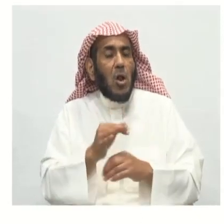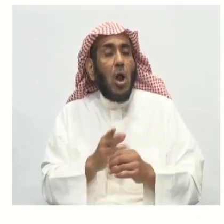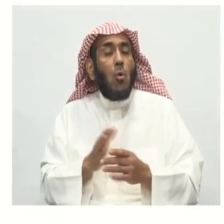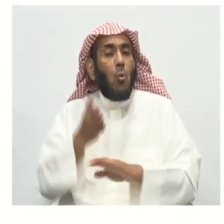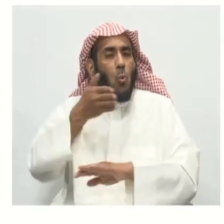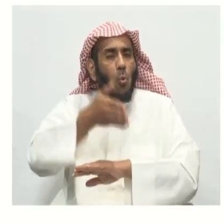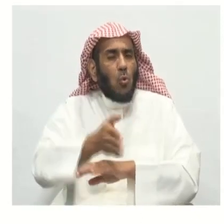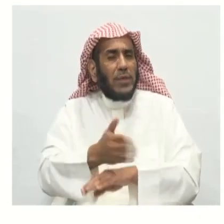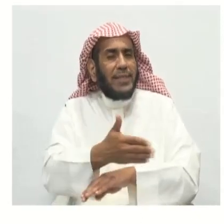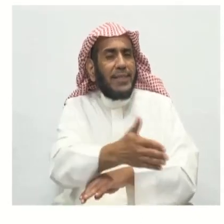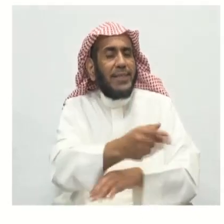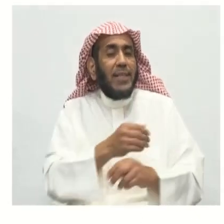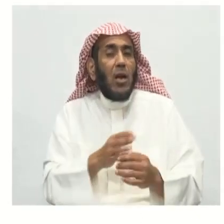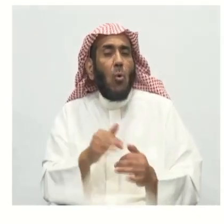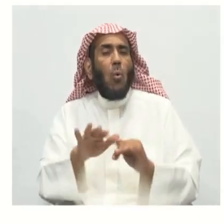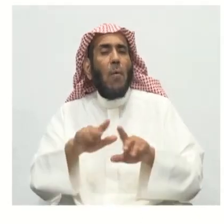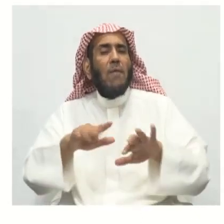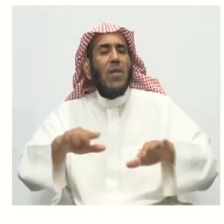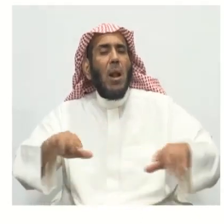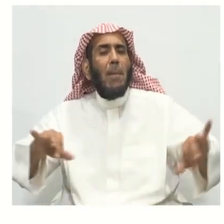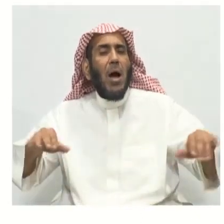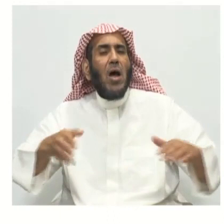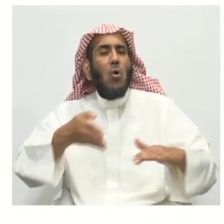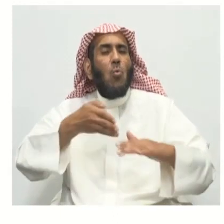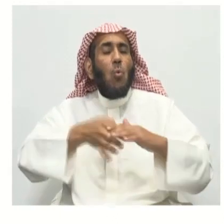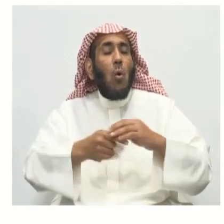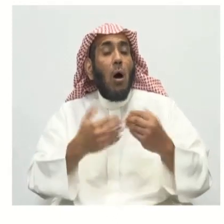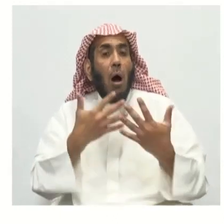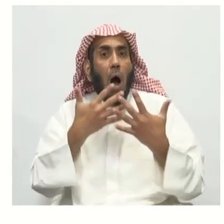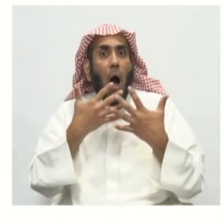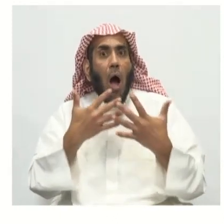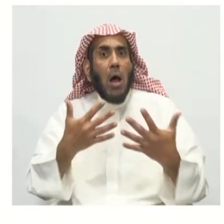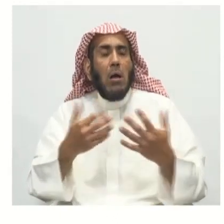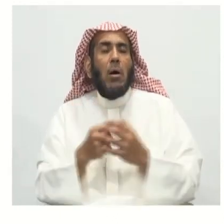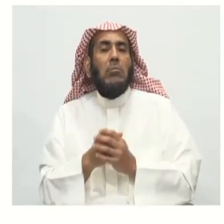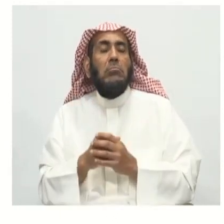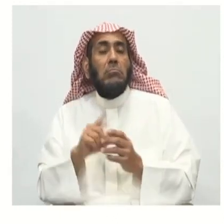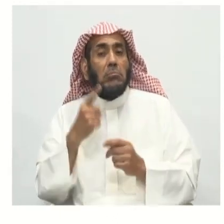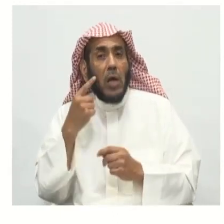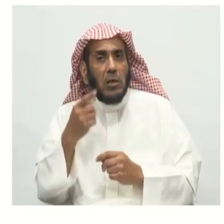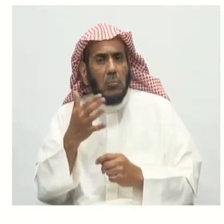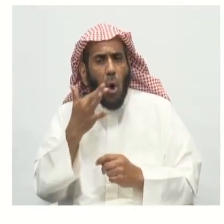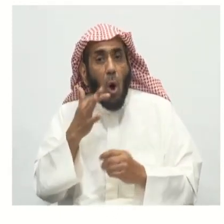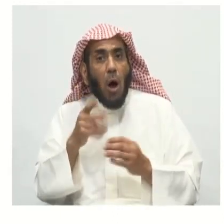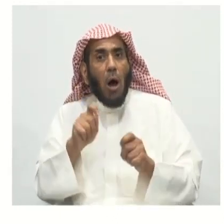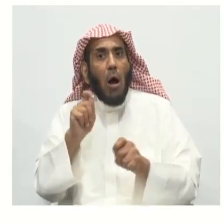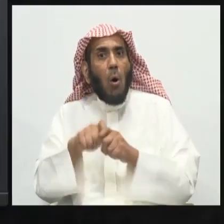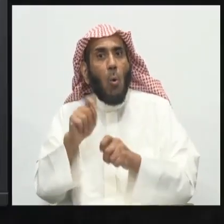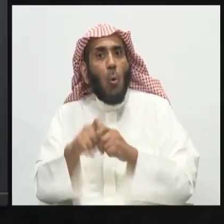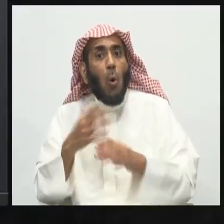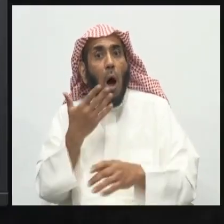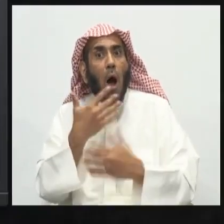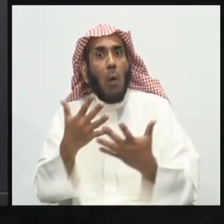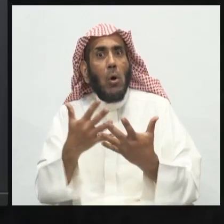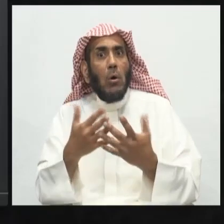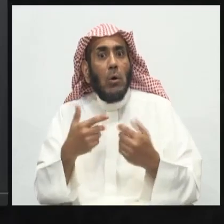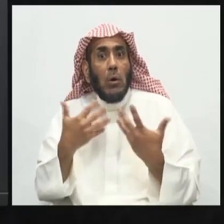الحوت طريقه في البحر عجبا لاحظتم نعم شيء عجب